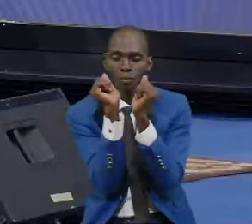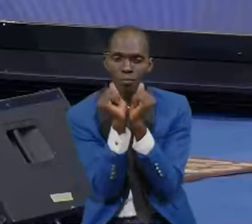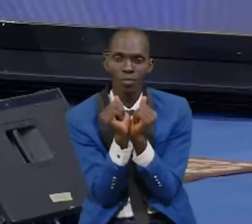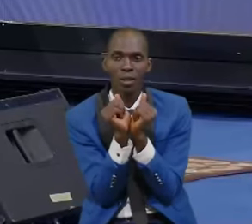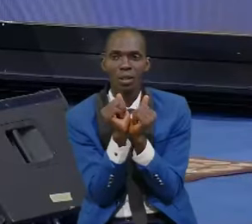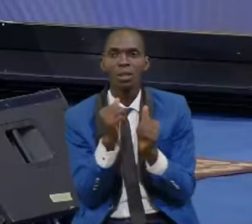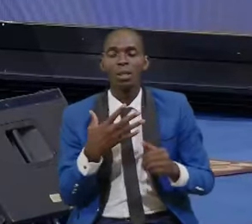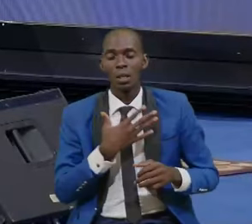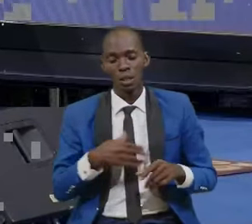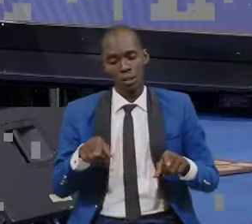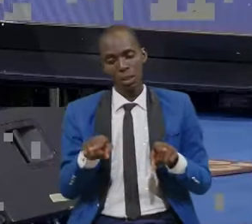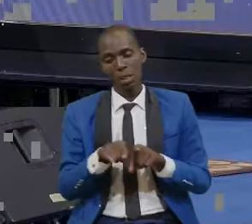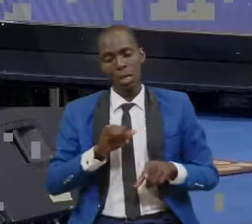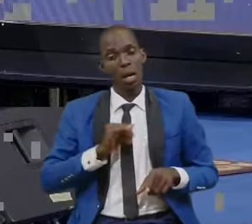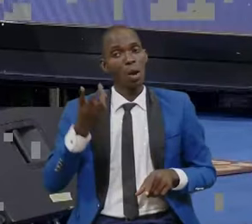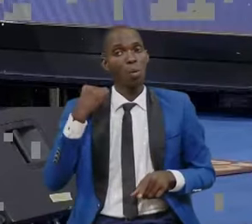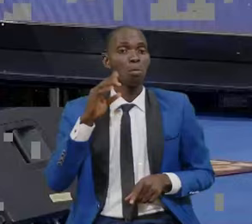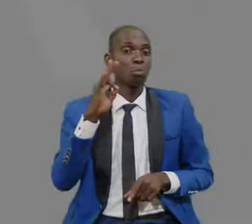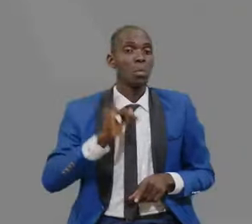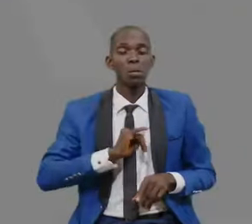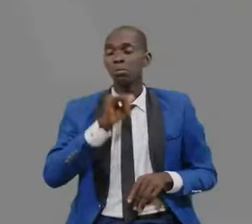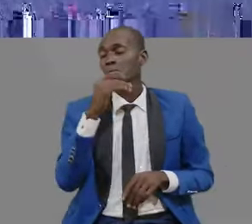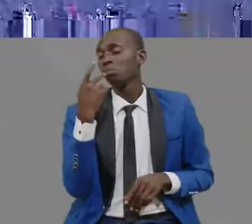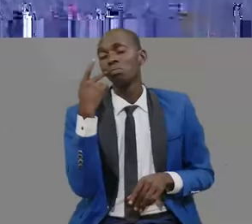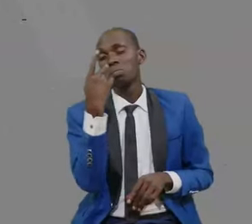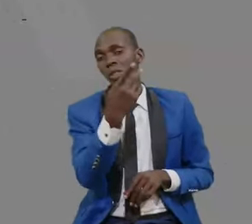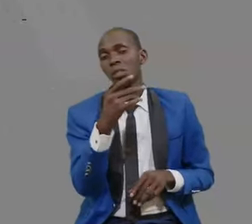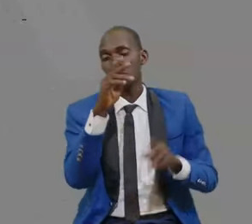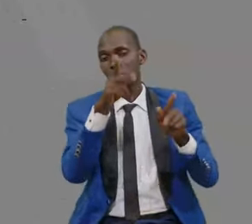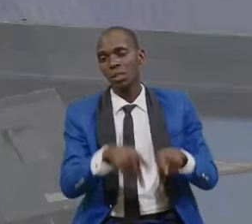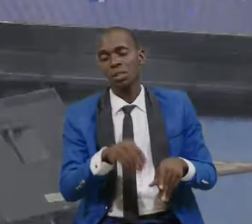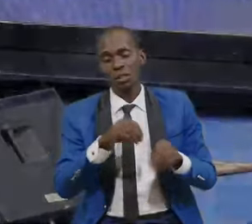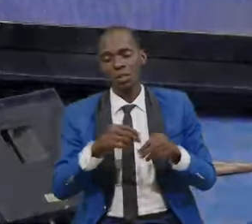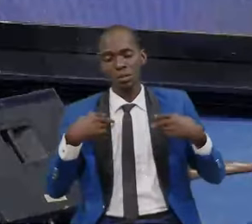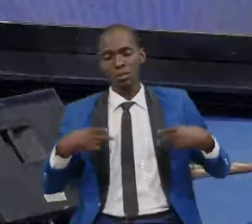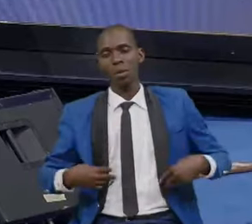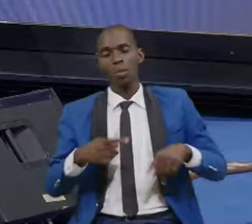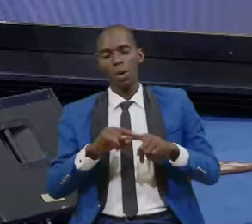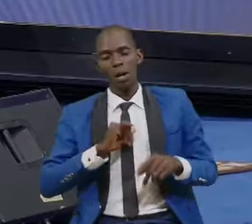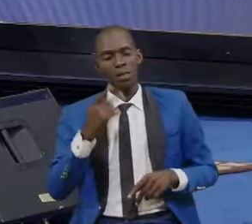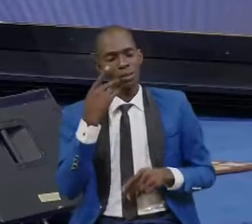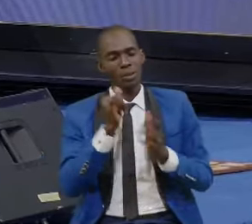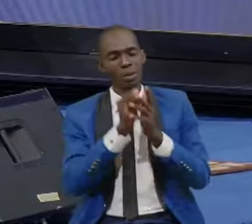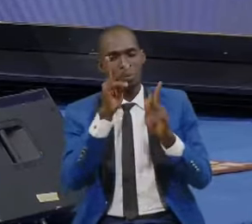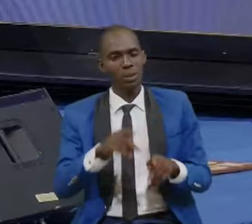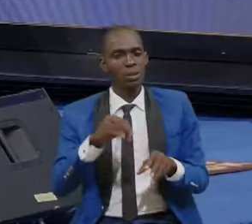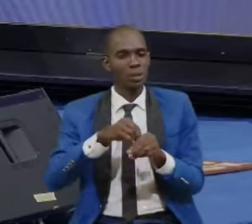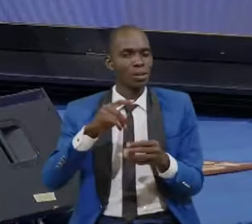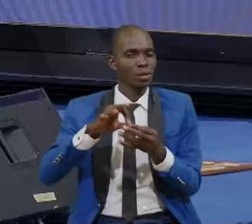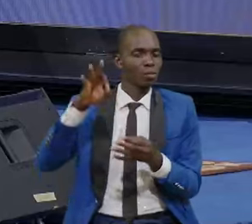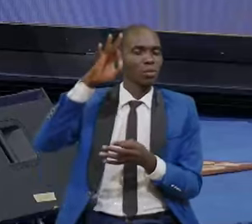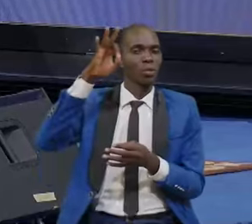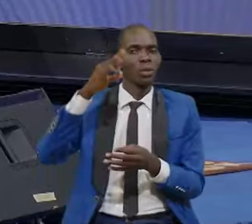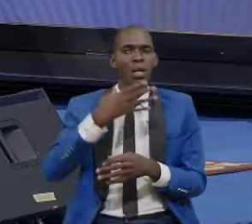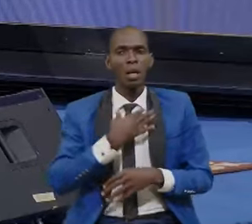Et pendant que je prêchais, je ne l'ai pas vu physiquement, je l'ai vu en esprit. Et je savais